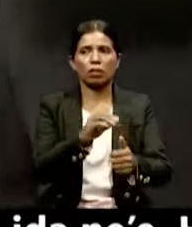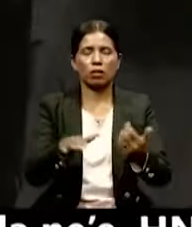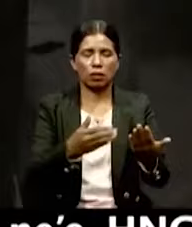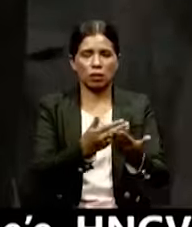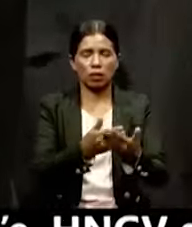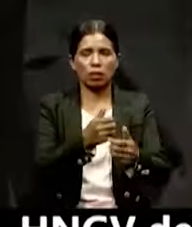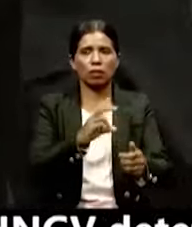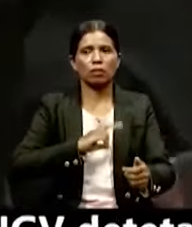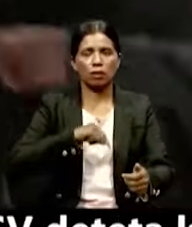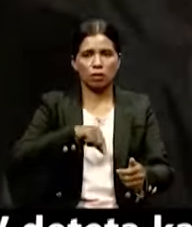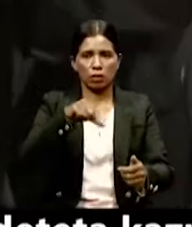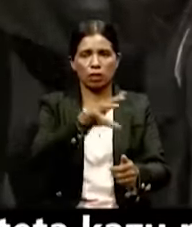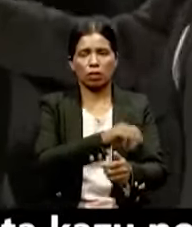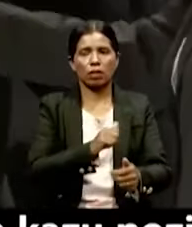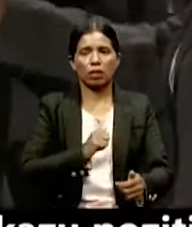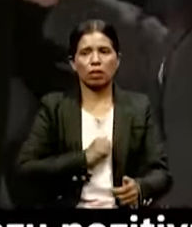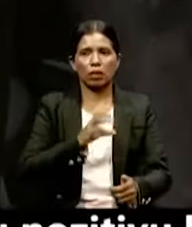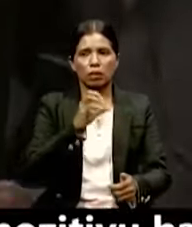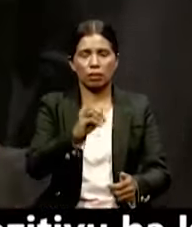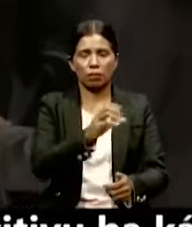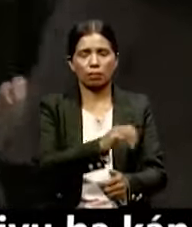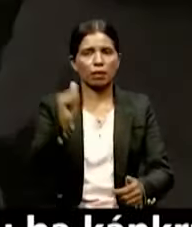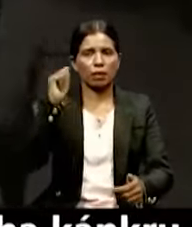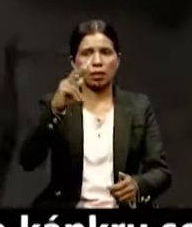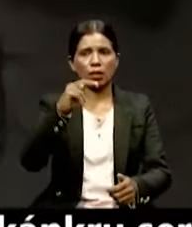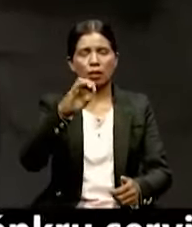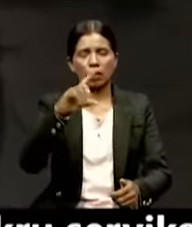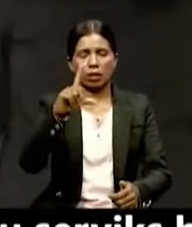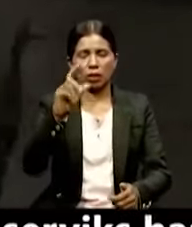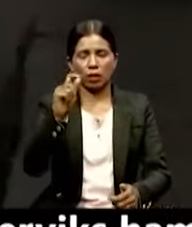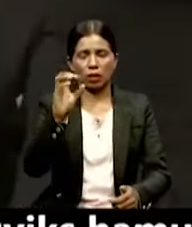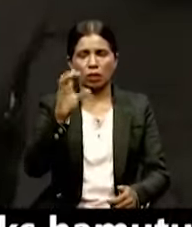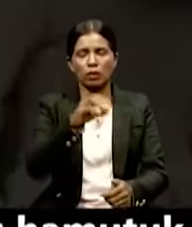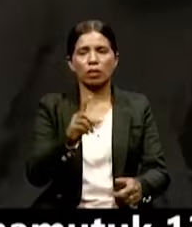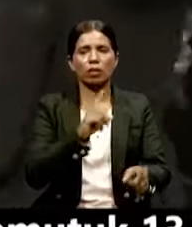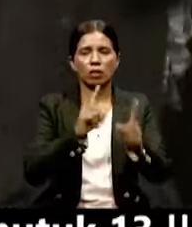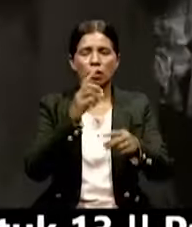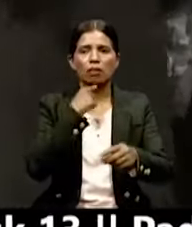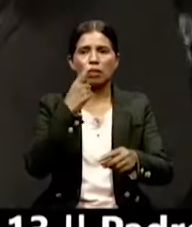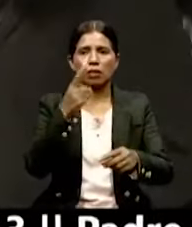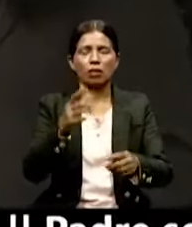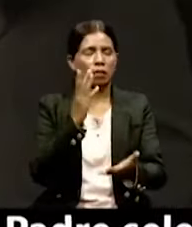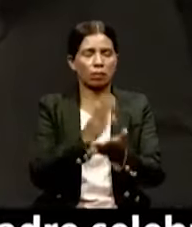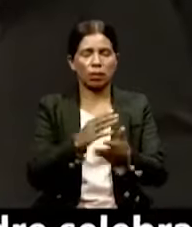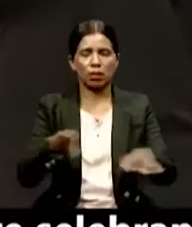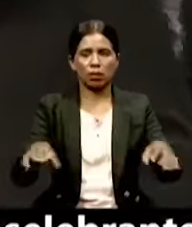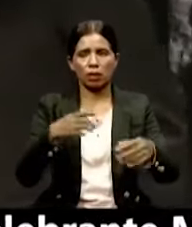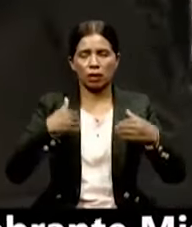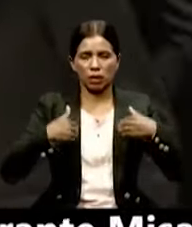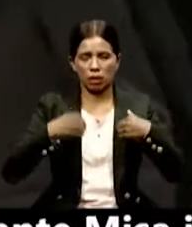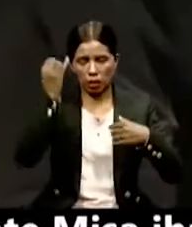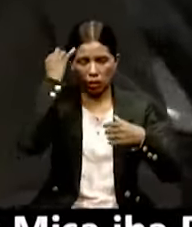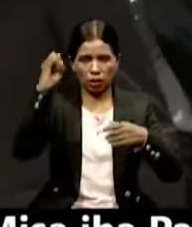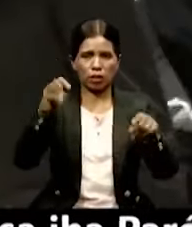asosiasaun wikeke nomos asosiasaun ainaro kandidato Nilton Telmo Guzmão iha ne intervensaun hateten nya resignaan tama mosu ideia